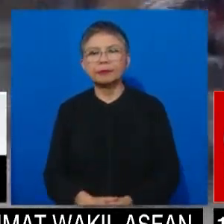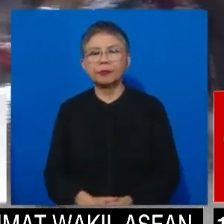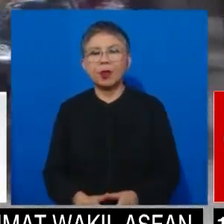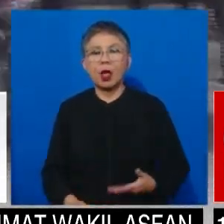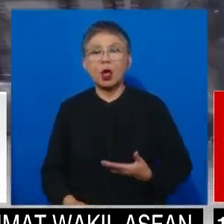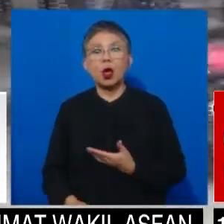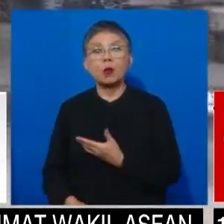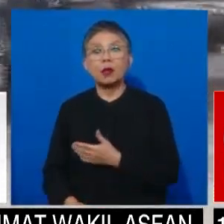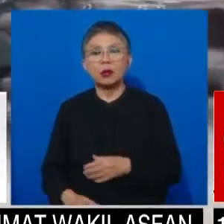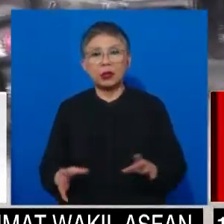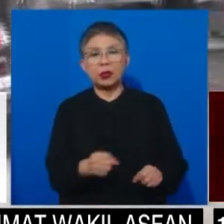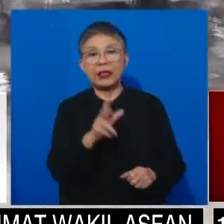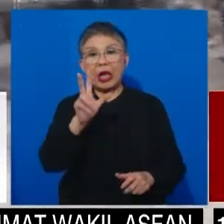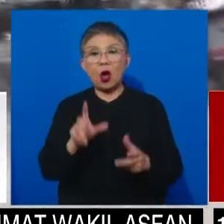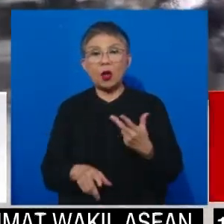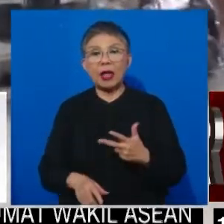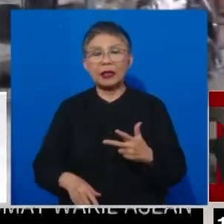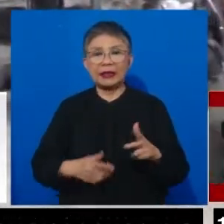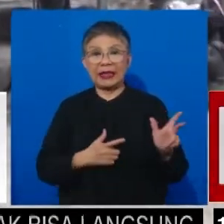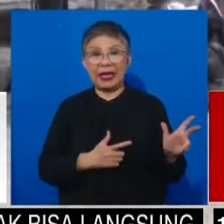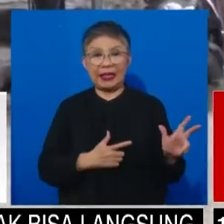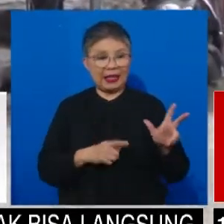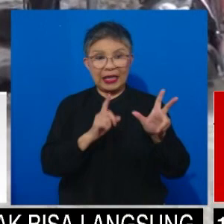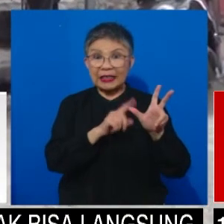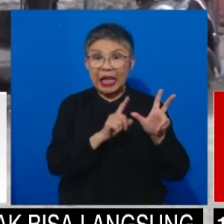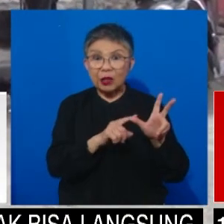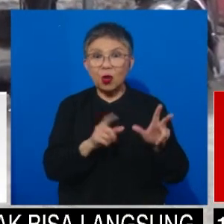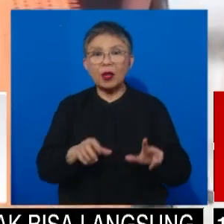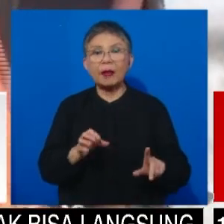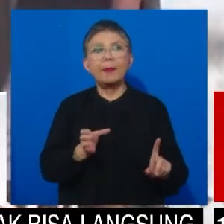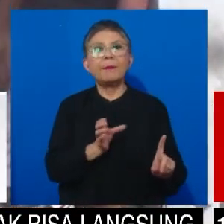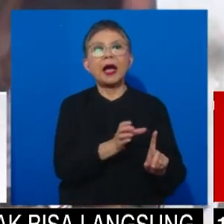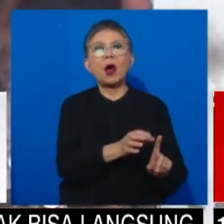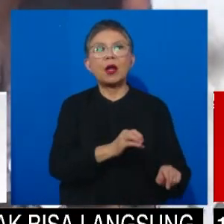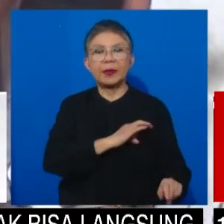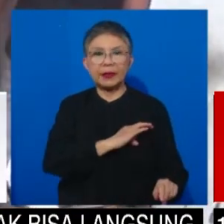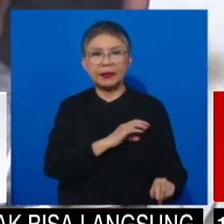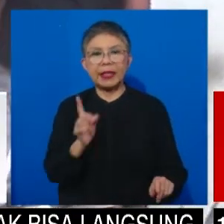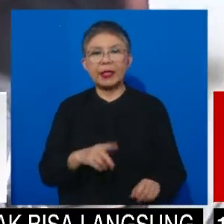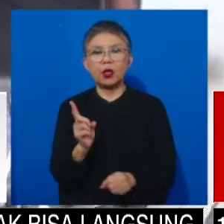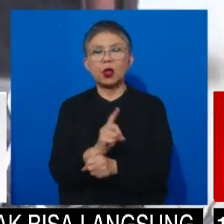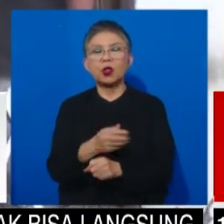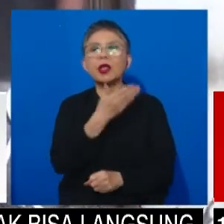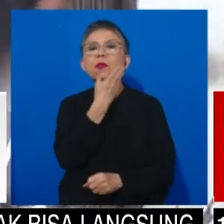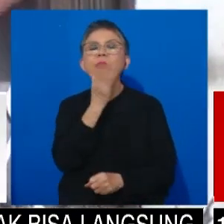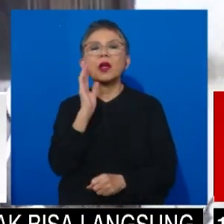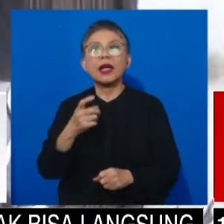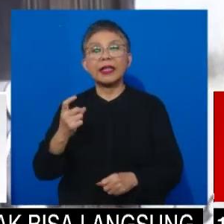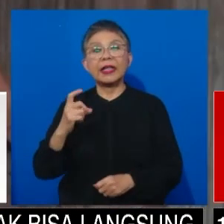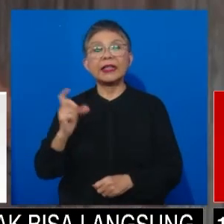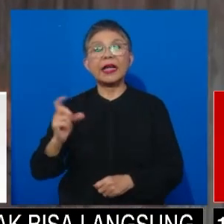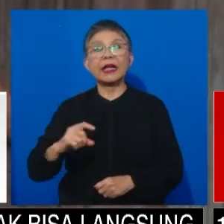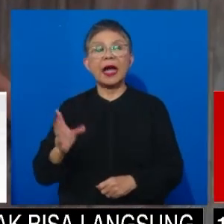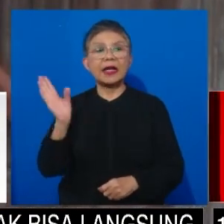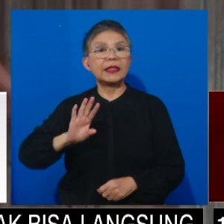Korban Imam Maskur diculik oleh 3 oknum anggota TNI yang salah satunya pas pampres dari sebuah toko kosmetik di Tangerang Selatan pada